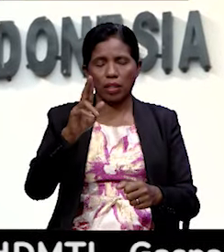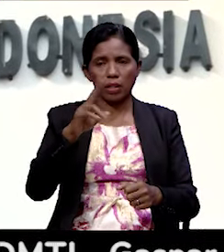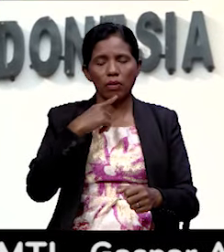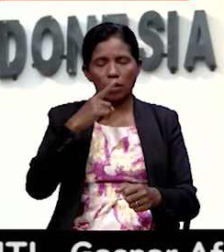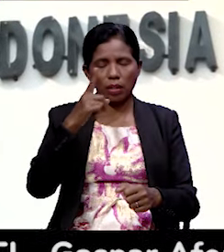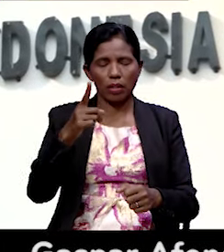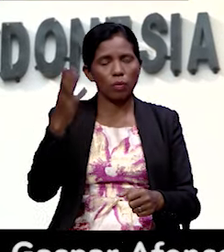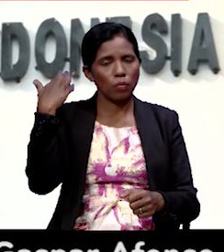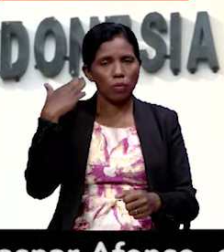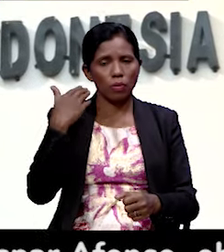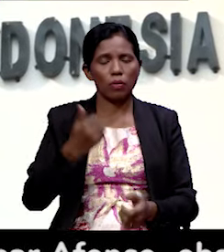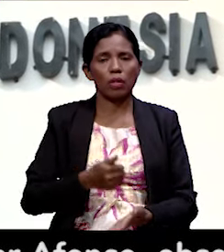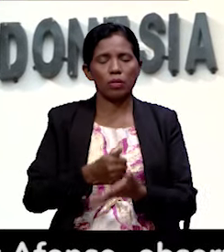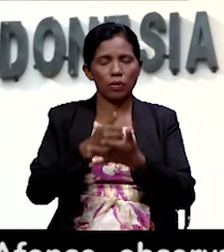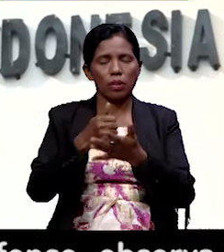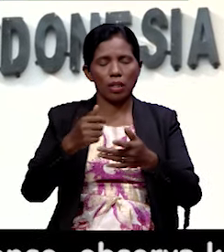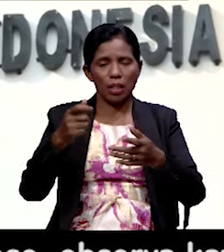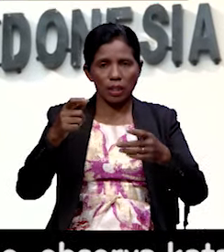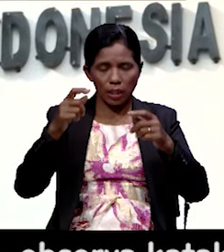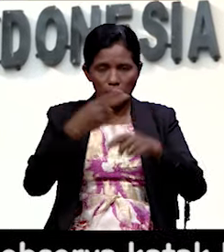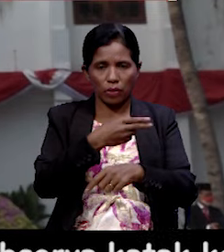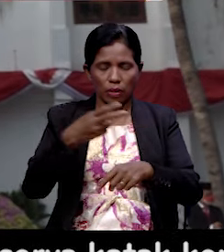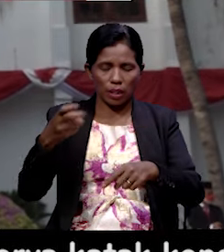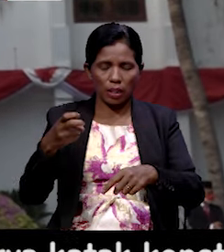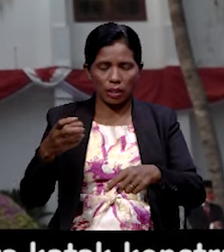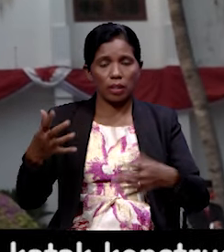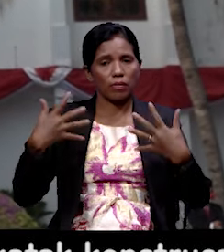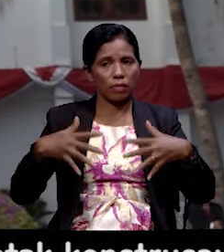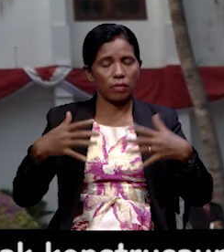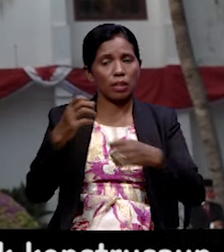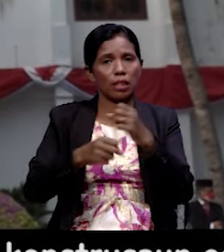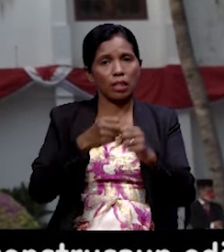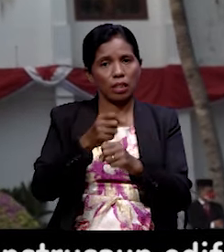mya-nee DVD integrasi Timor Timur lihatin Anglo Shinhwa diubah clementino Maya Edge